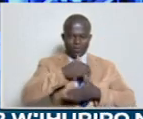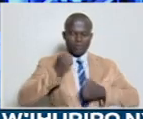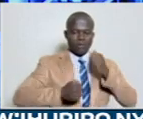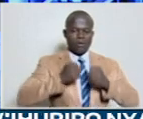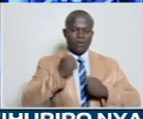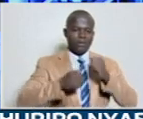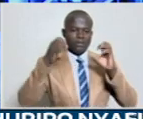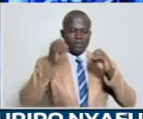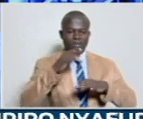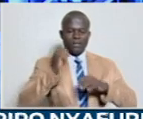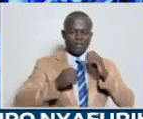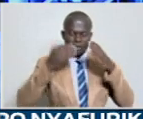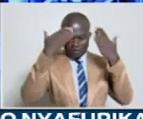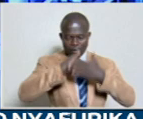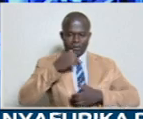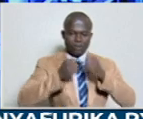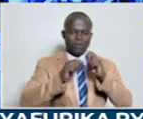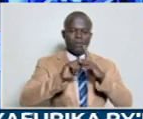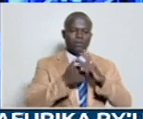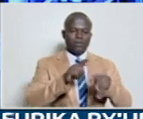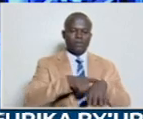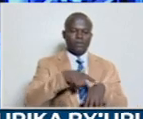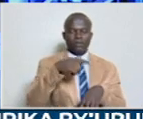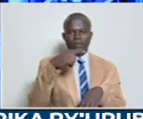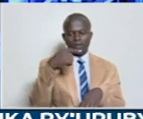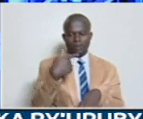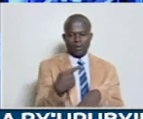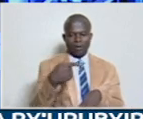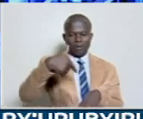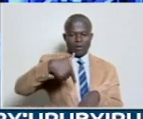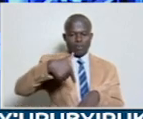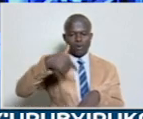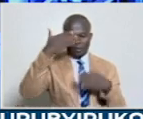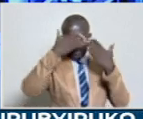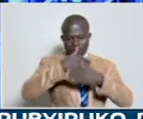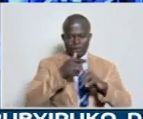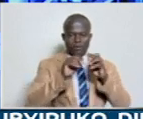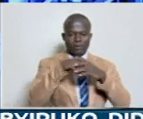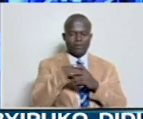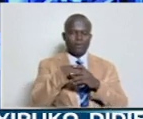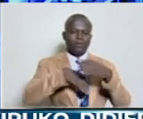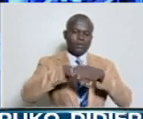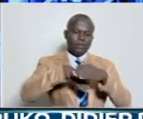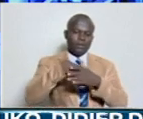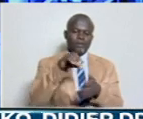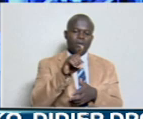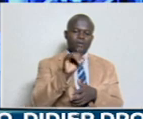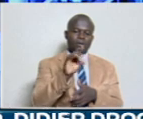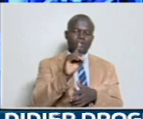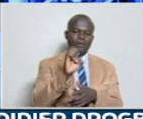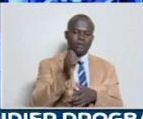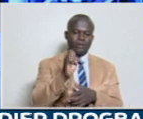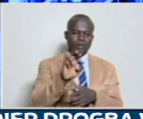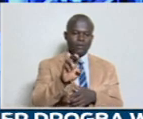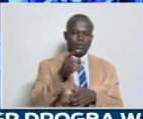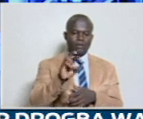Kigali Night Run guhera yahereye ku isa moya z'umugoroba ndetse nitabirwa n'icyamamare mu mupira w'amaguru Didier Drogba twerekeze